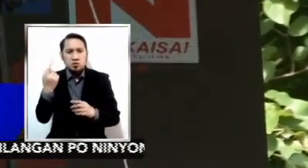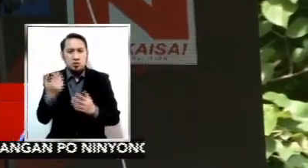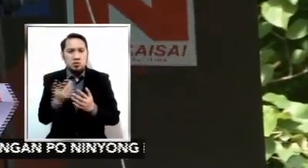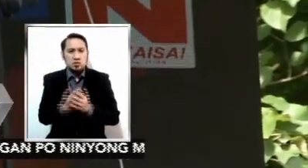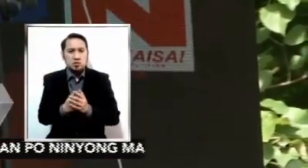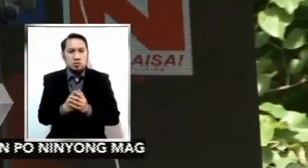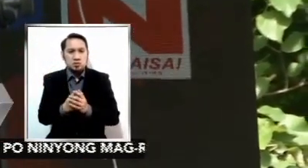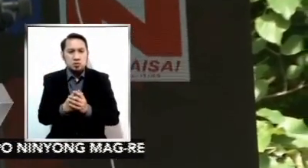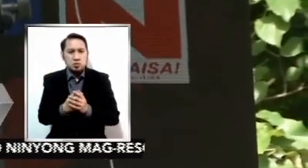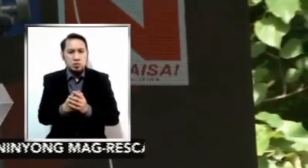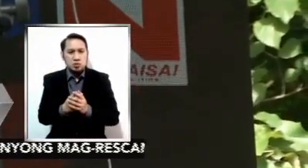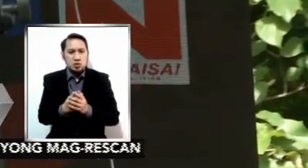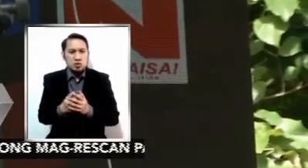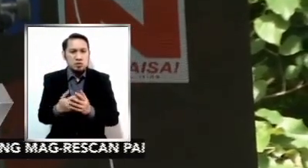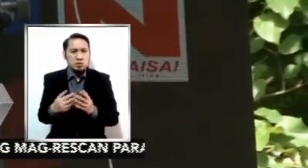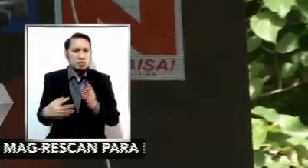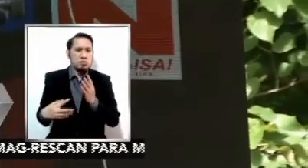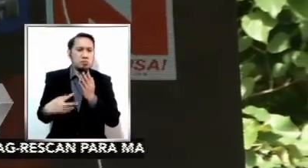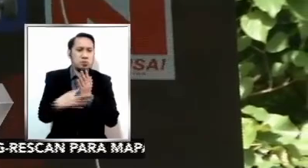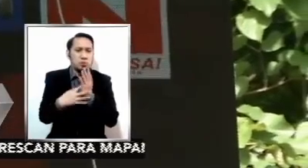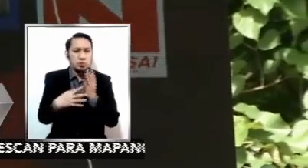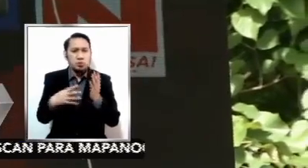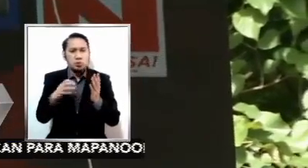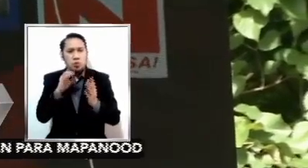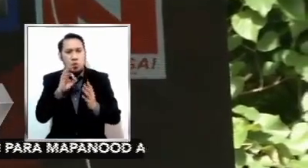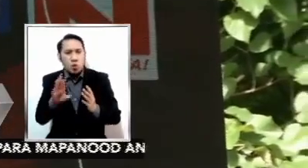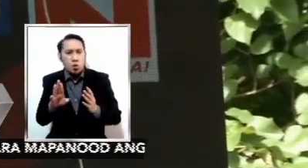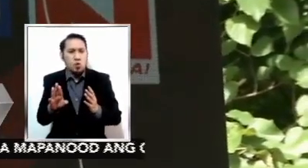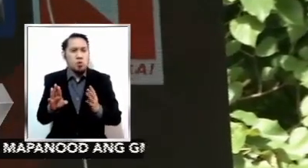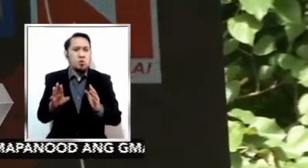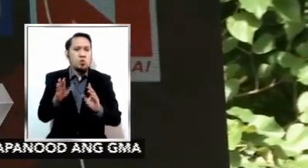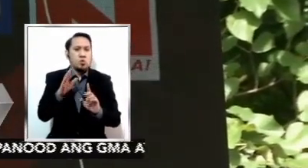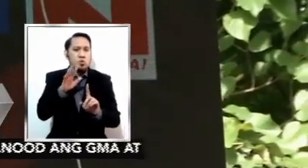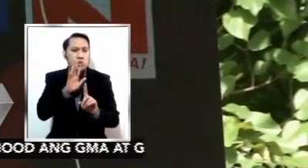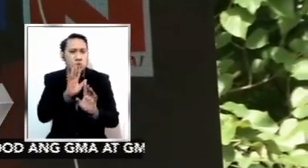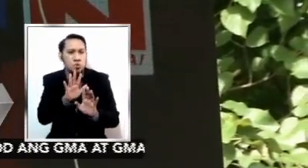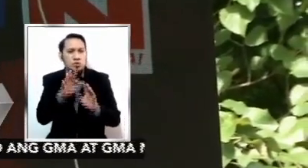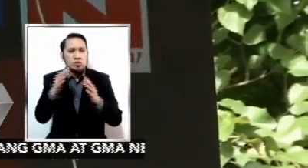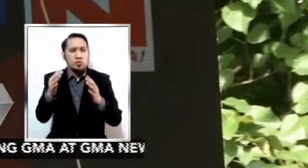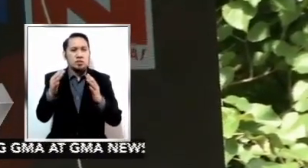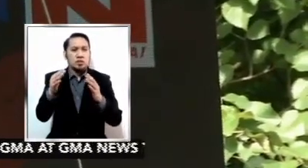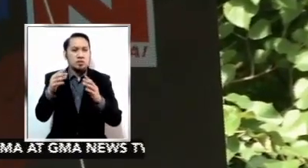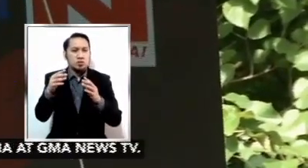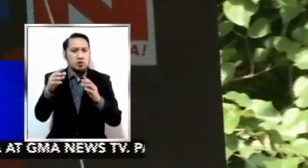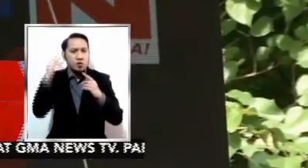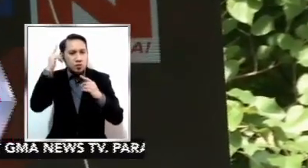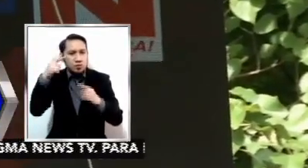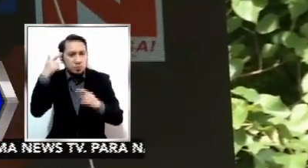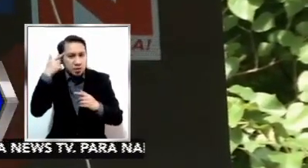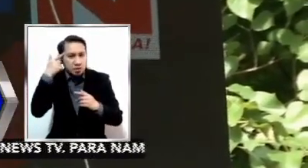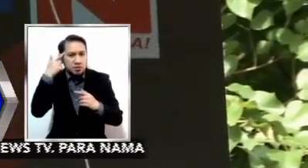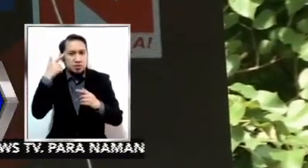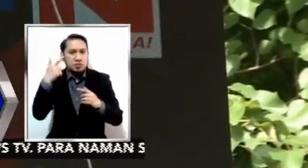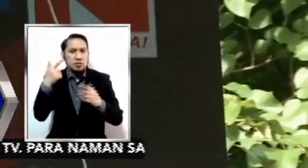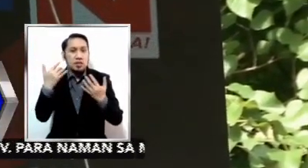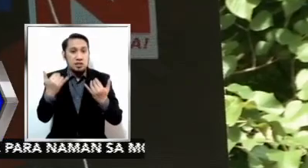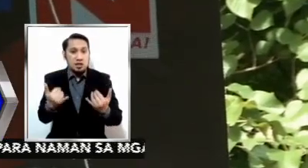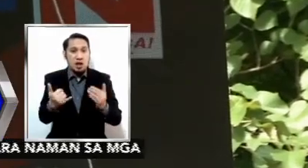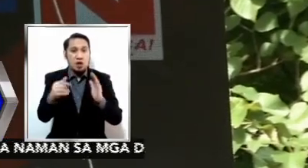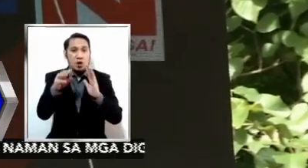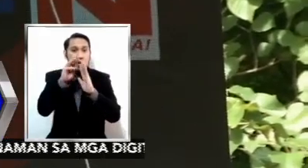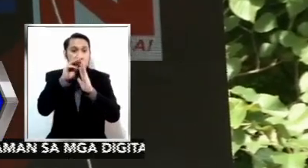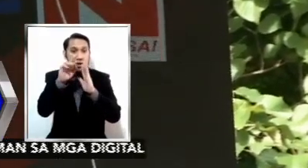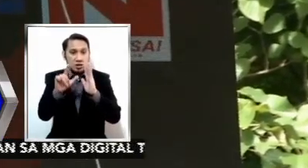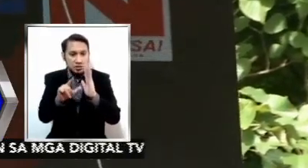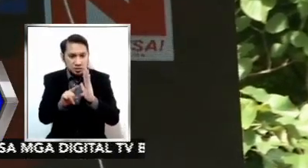pagiging mapanlinlang ng gobyernong Duterte, ang batas militar ay